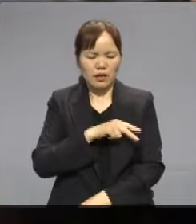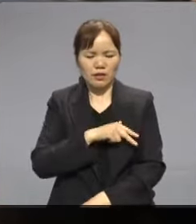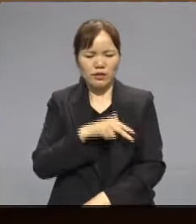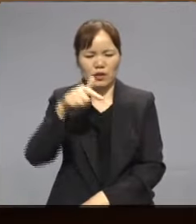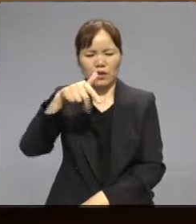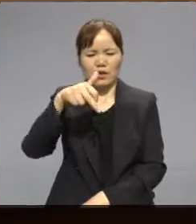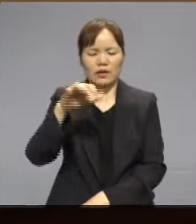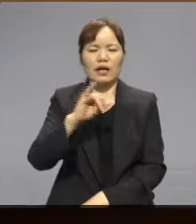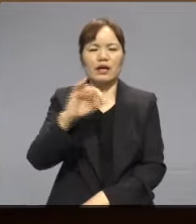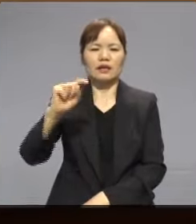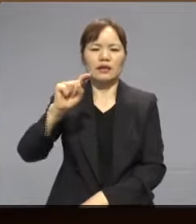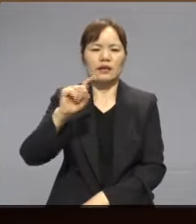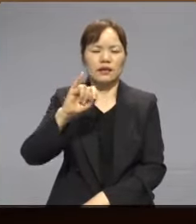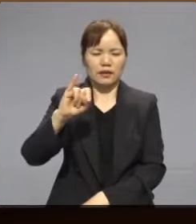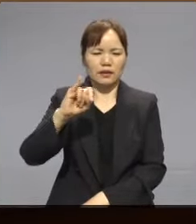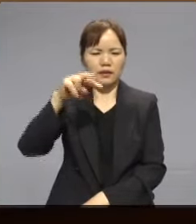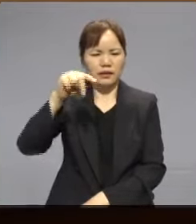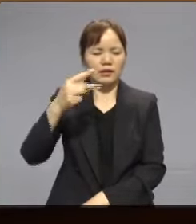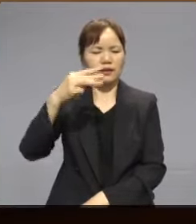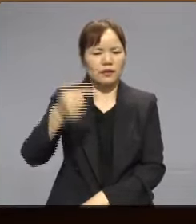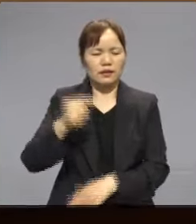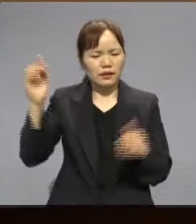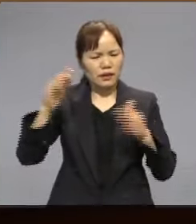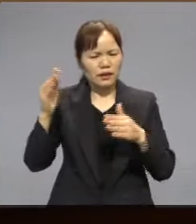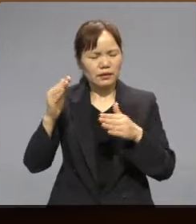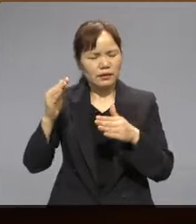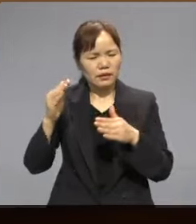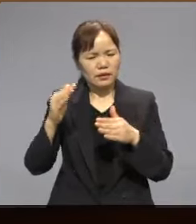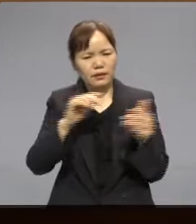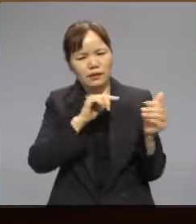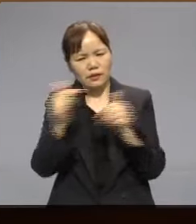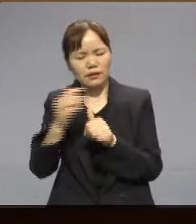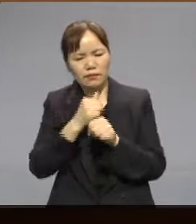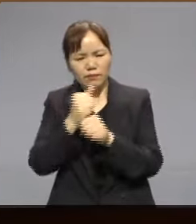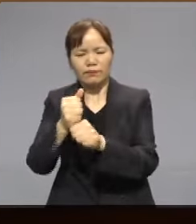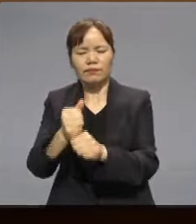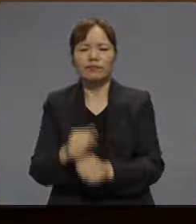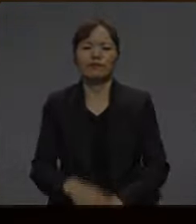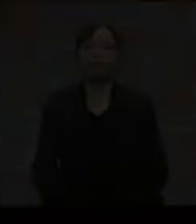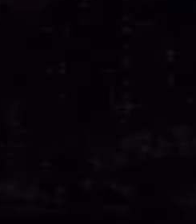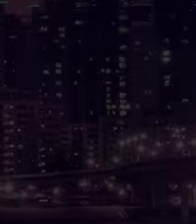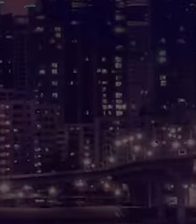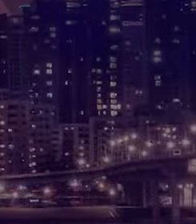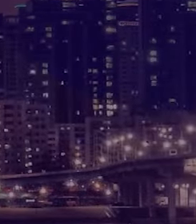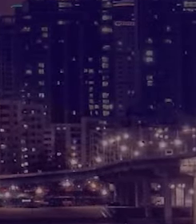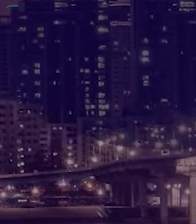막은 채 끌고 나가는 모습을 보여왔습니다. 용산 이전과 전혀 무관하게